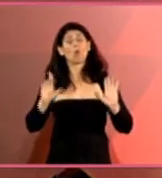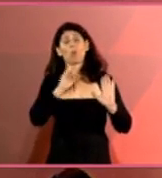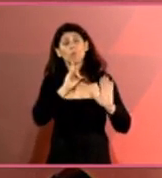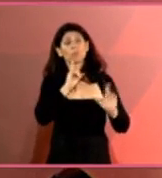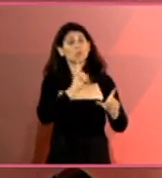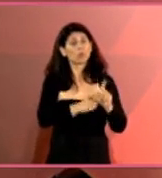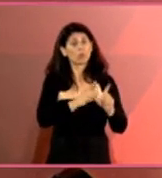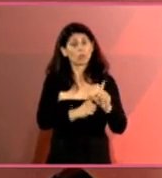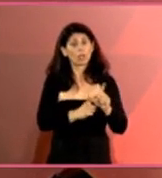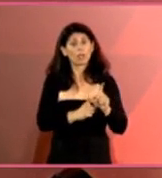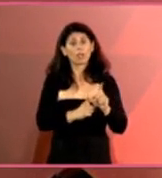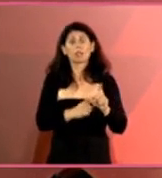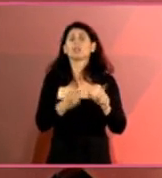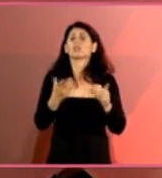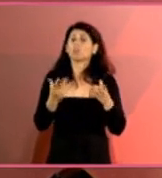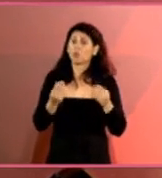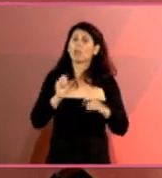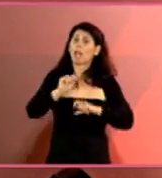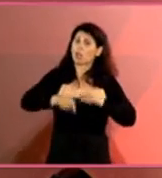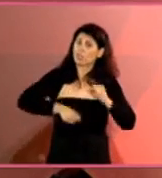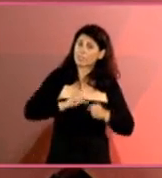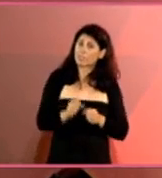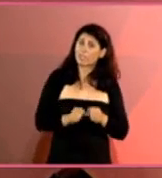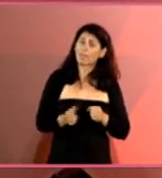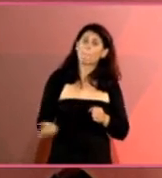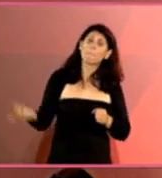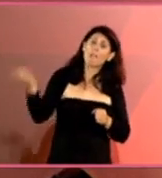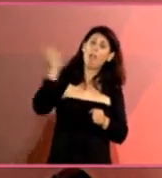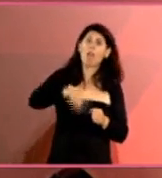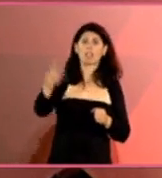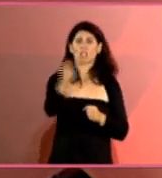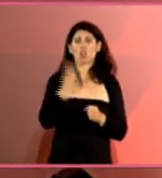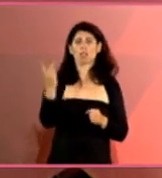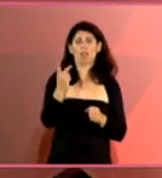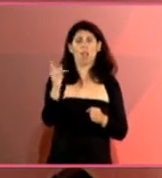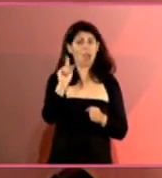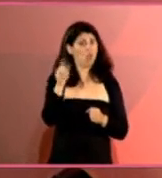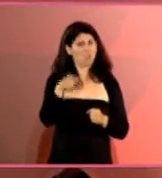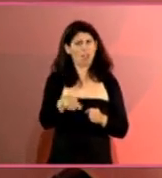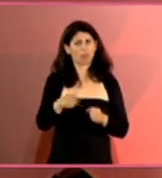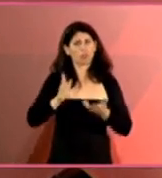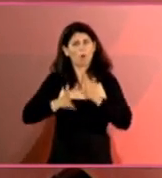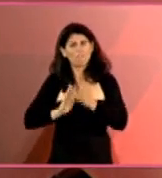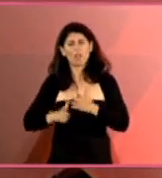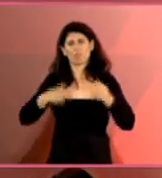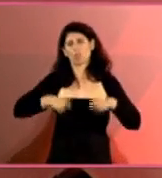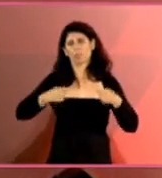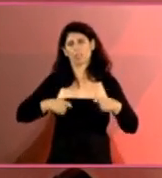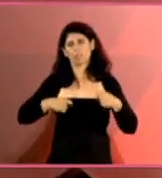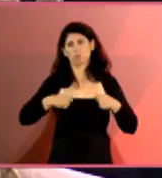ΚΚΕ, αλλά και τόσοι πολλοί αγωνιστές, μια άλλη κοινωνία, όχι αυτόν το βάρβαρο